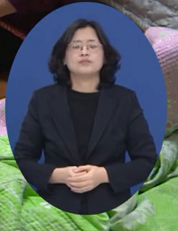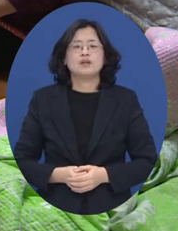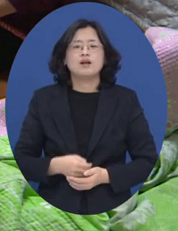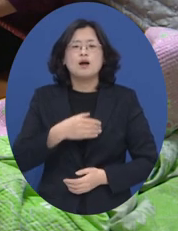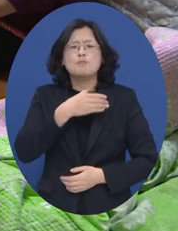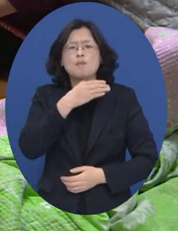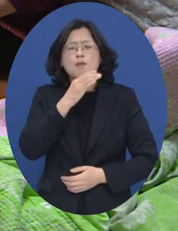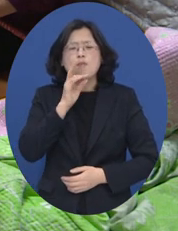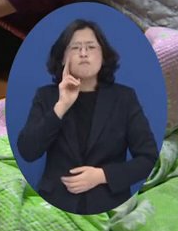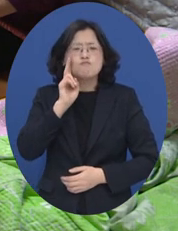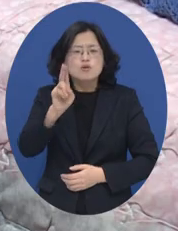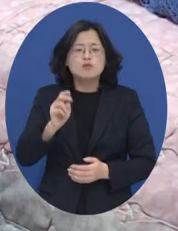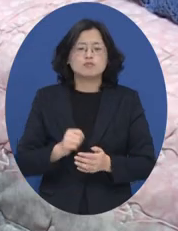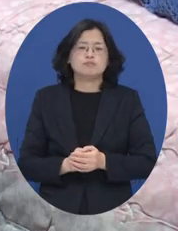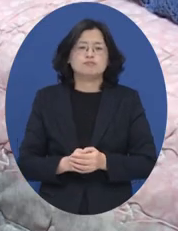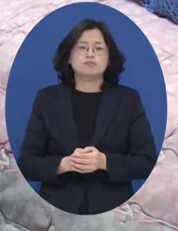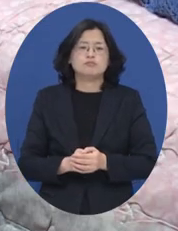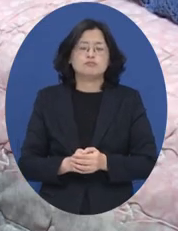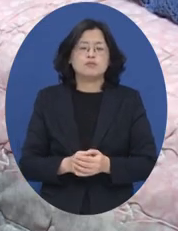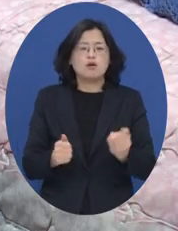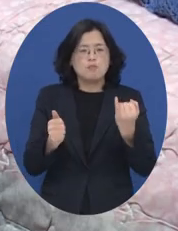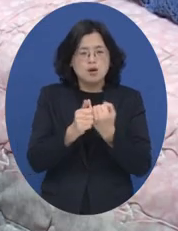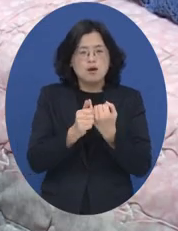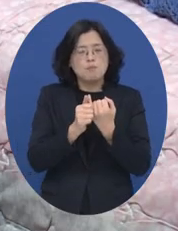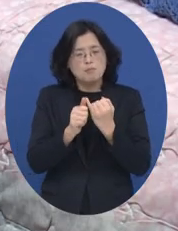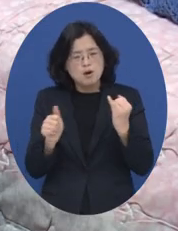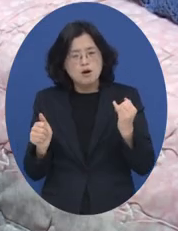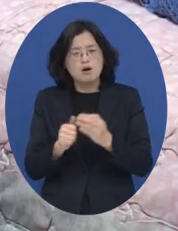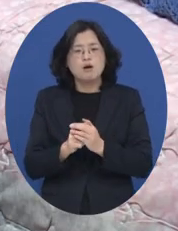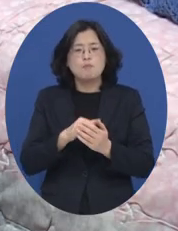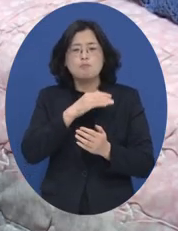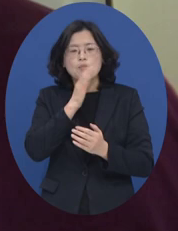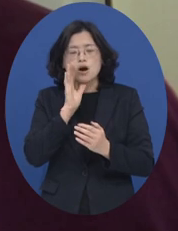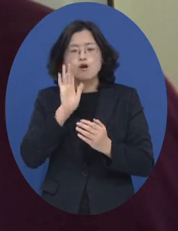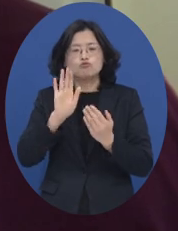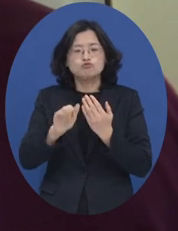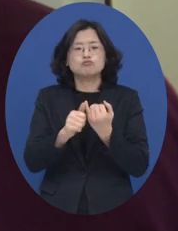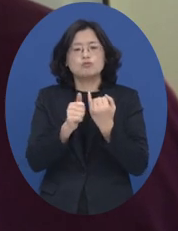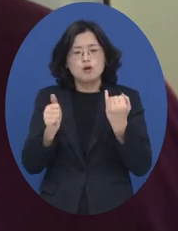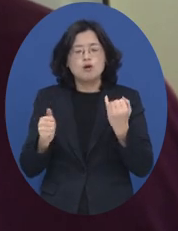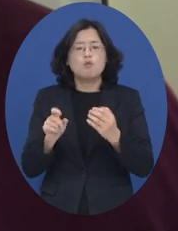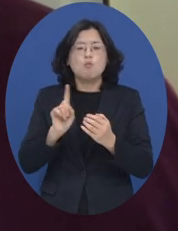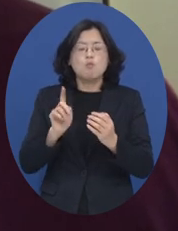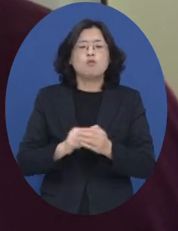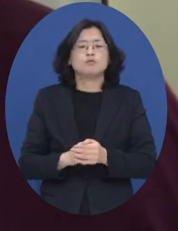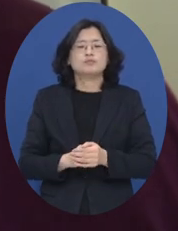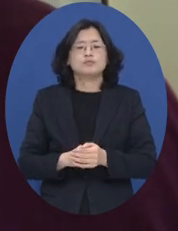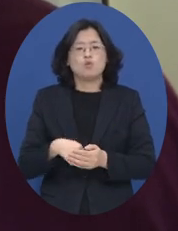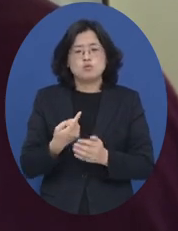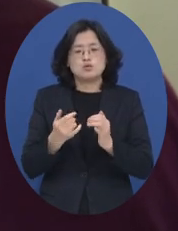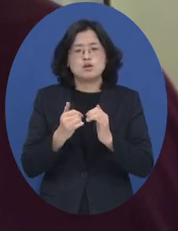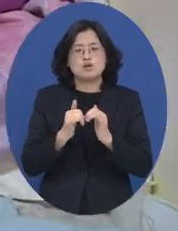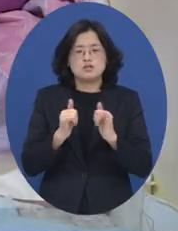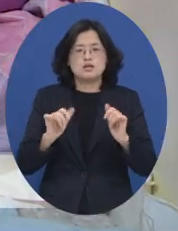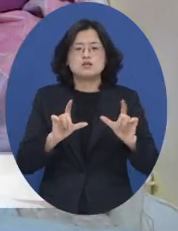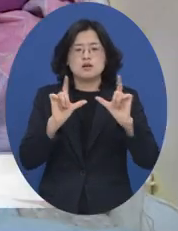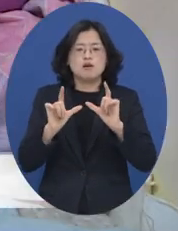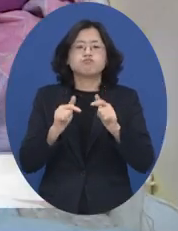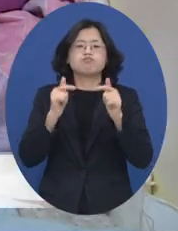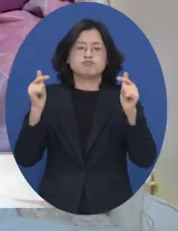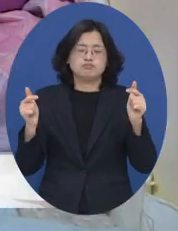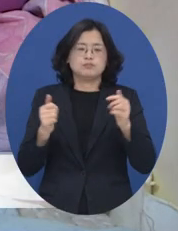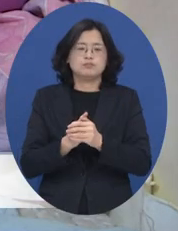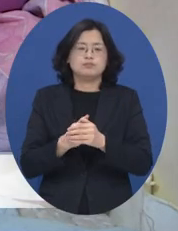초고령화 사회 진입과 만혼, 비혼, 이혼 등 다양한 혼인 유형으로 인해 가파른 상승세를 보이고 있는 1인 가구.